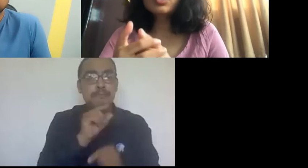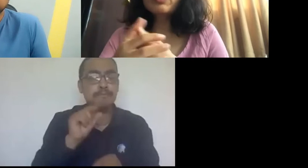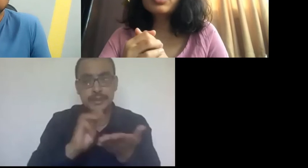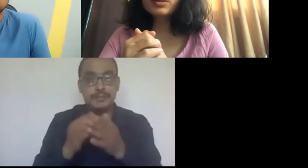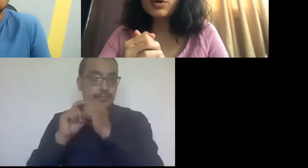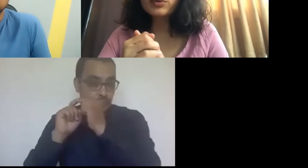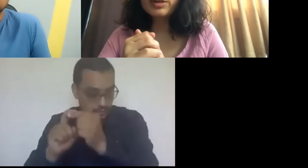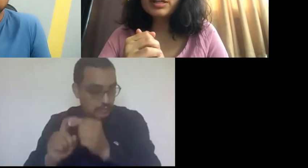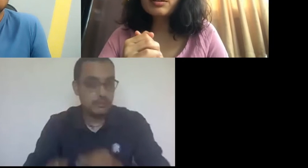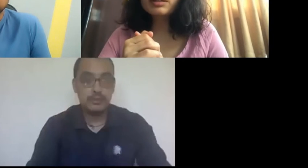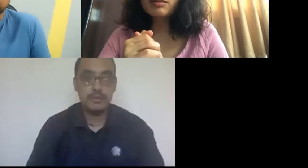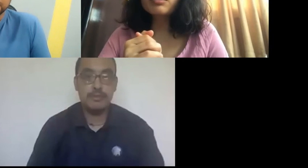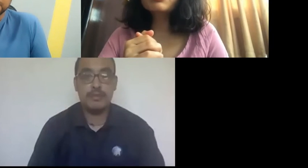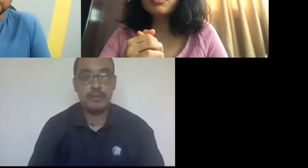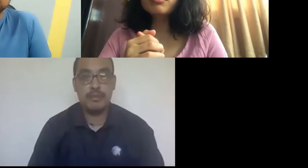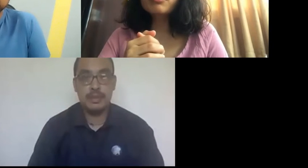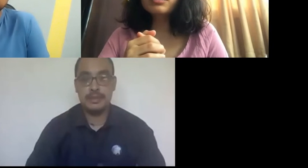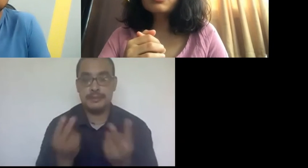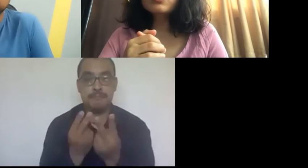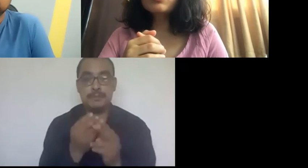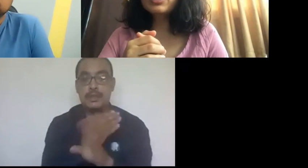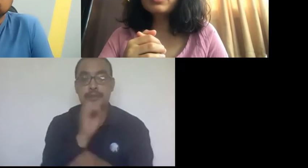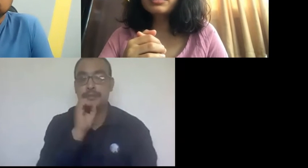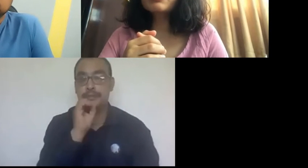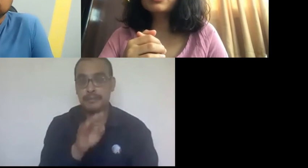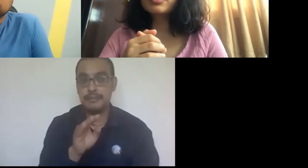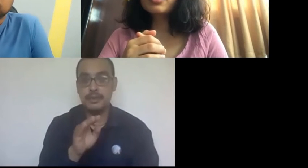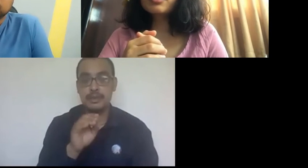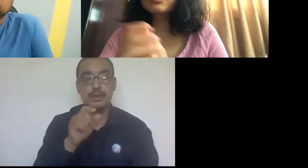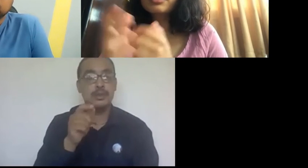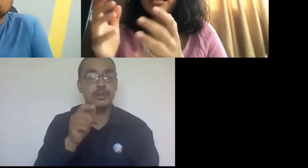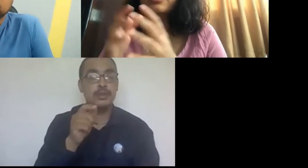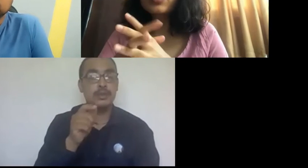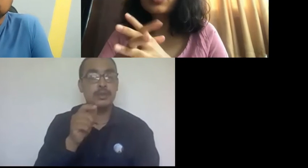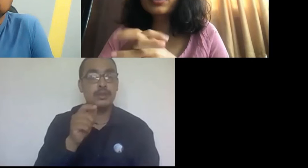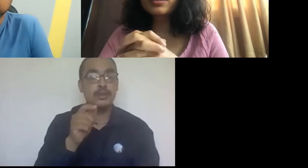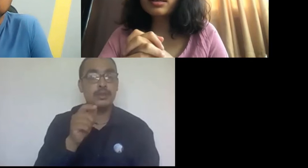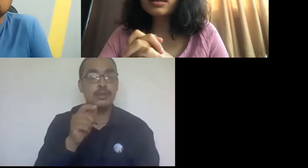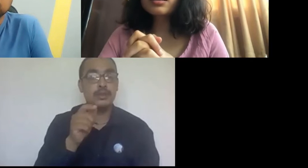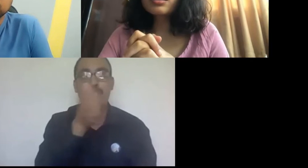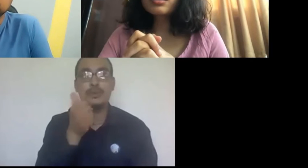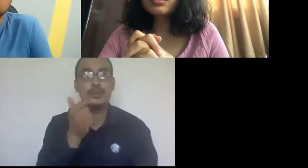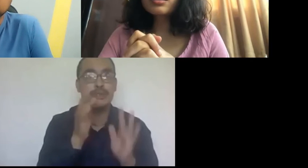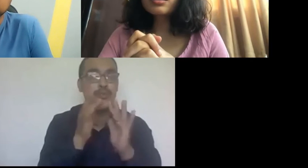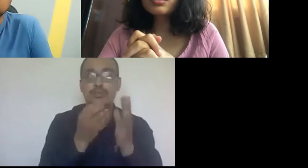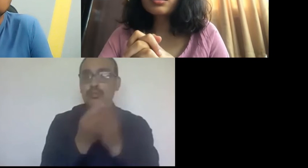जसरी तपाईँले अघि भन्नुभयो होइन यो क्लब हाउस यिनीहरूको कुरा, सो मैले पनि यसमा धेरै नै याद चाहिँ गरेको थिएँ कि